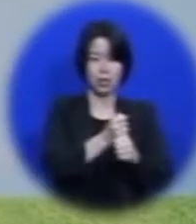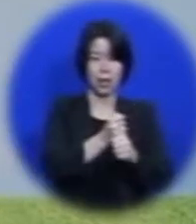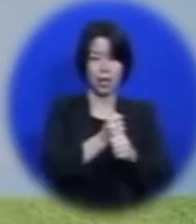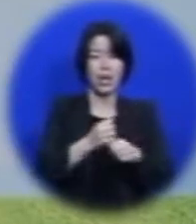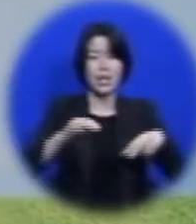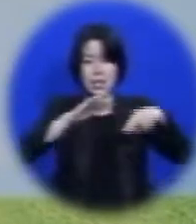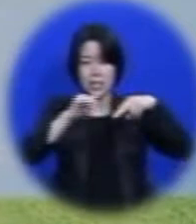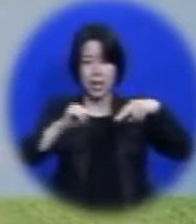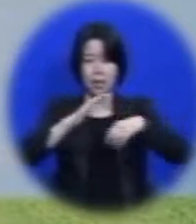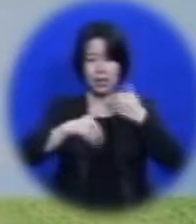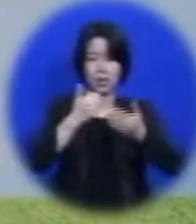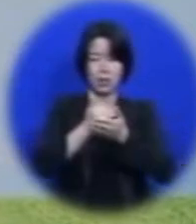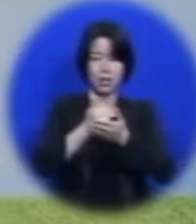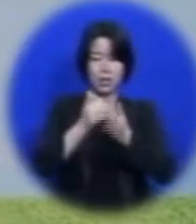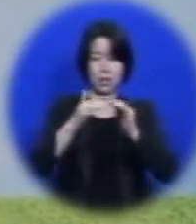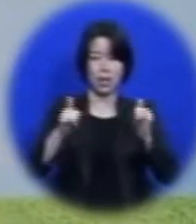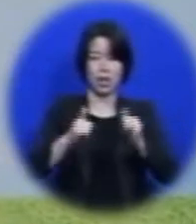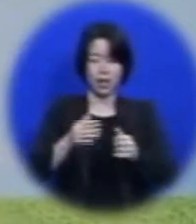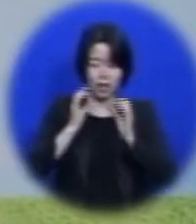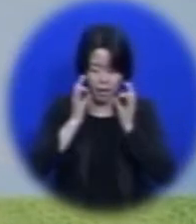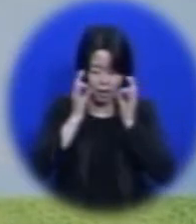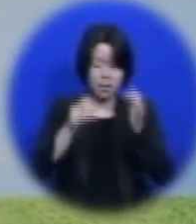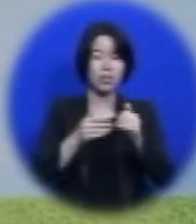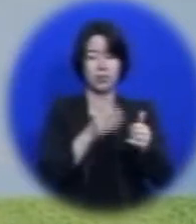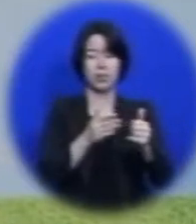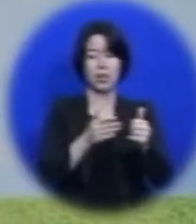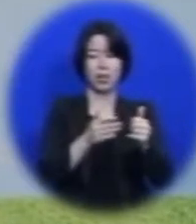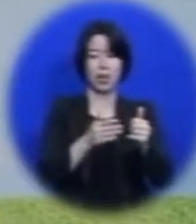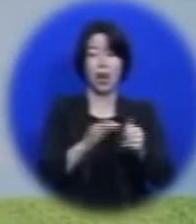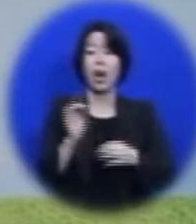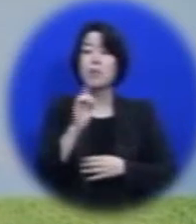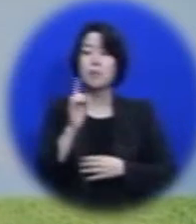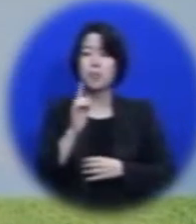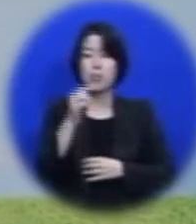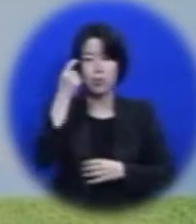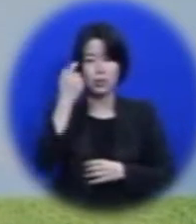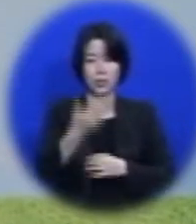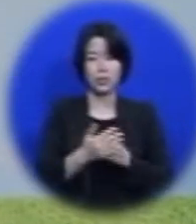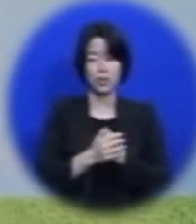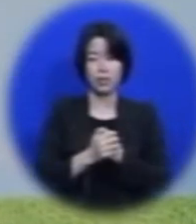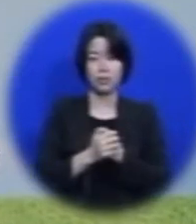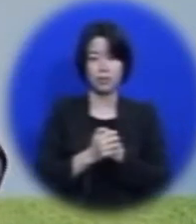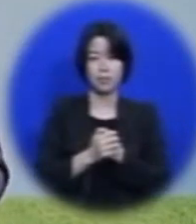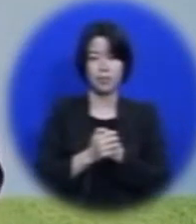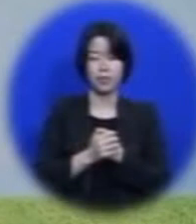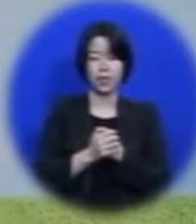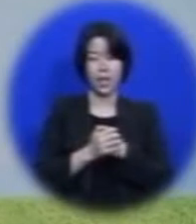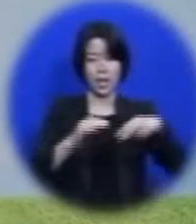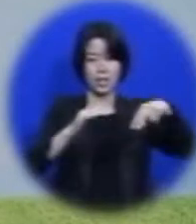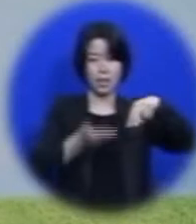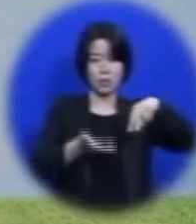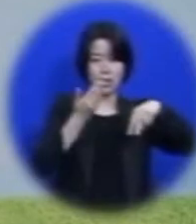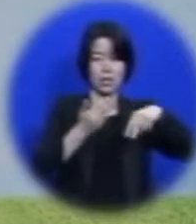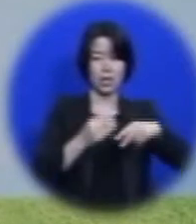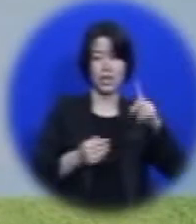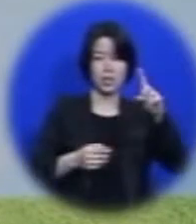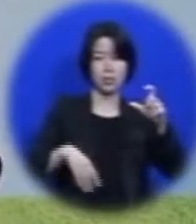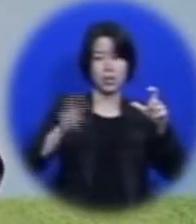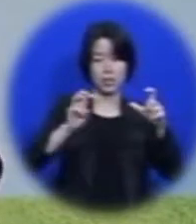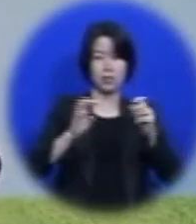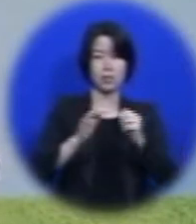사무엘 선지자에게 간절히 간청을 합니다. 뭘 간청을 했을까요? 사무엘상 15장 30절에